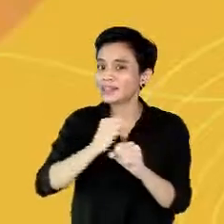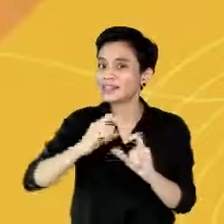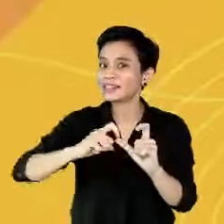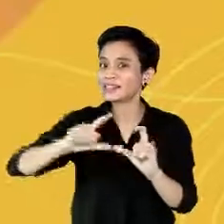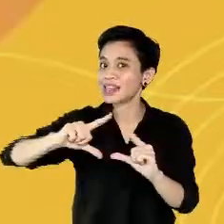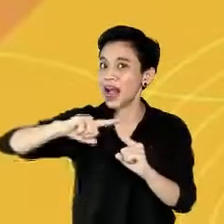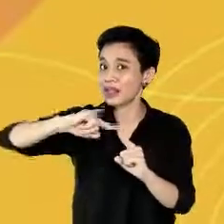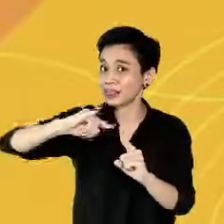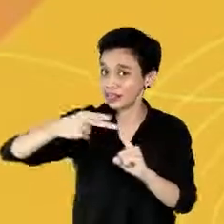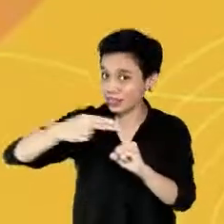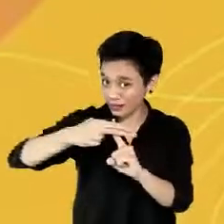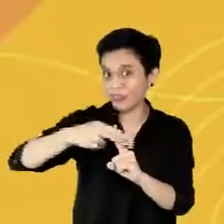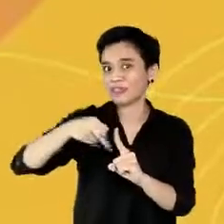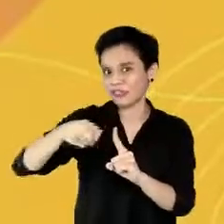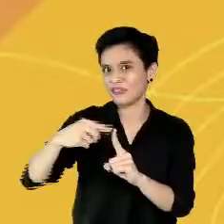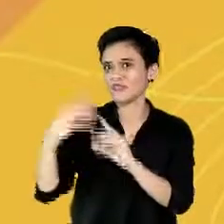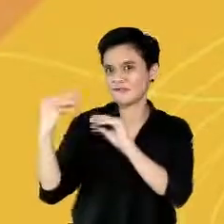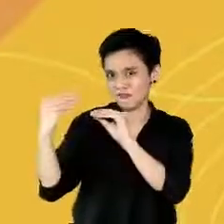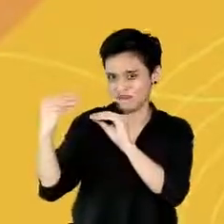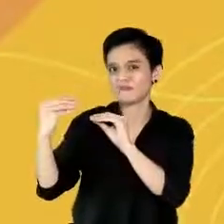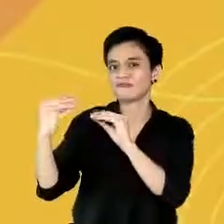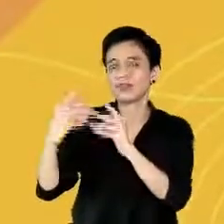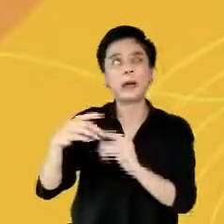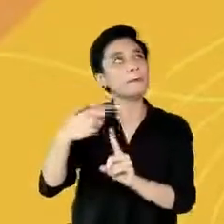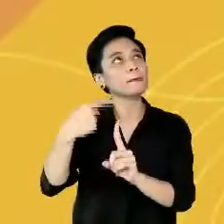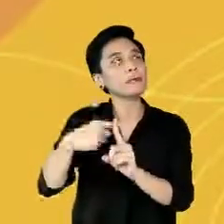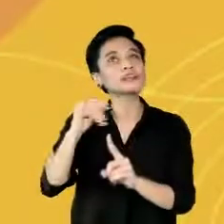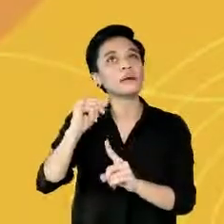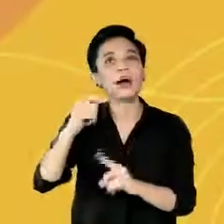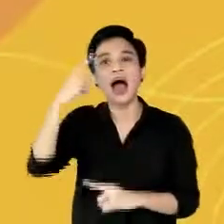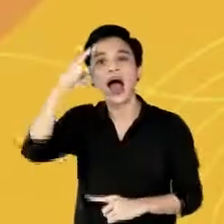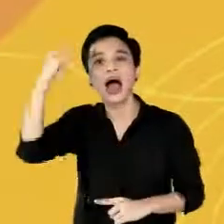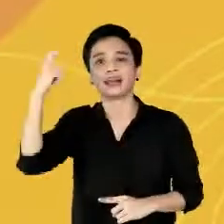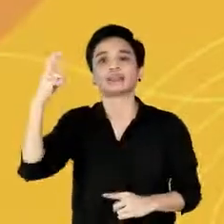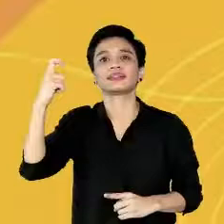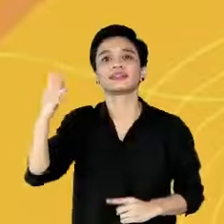dengan muka Anda